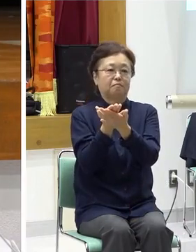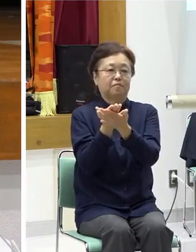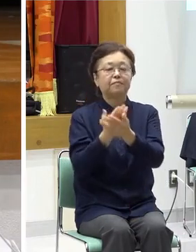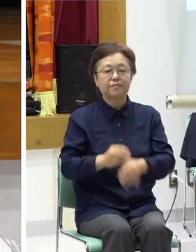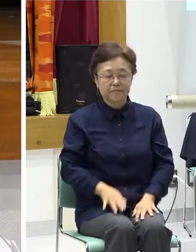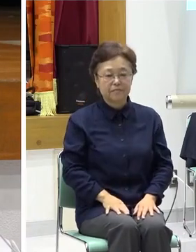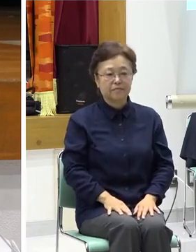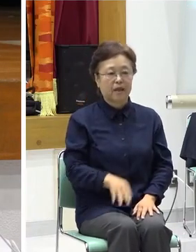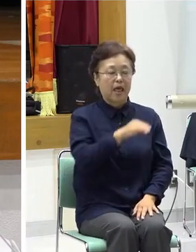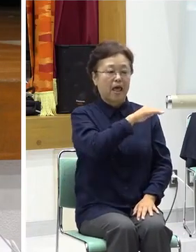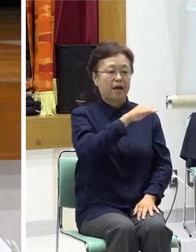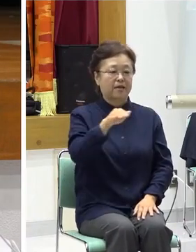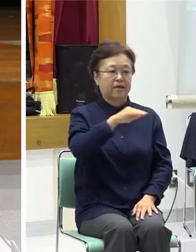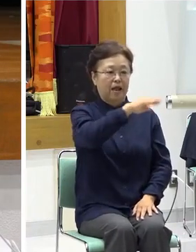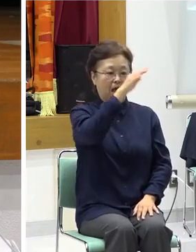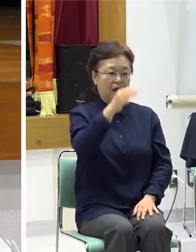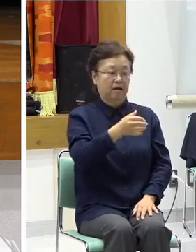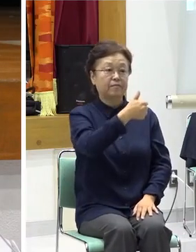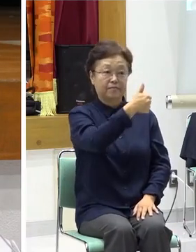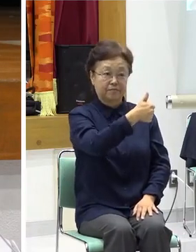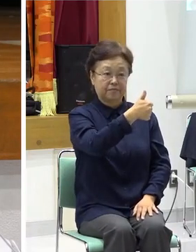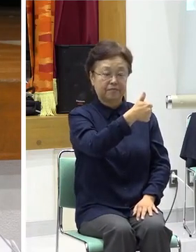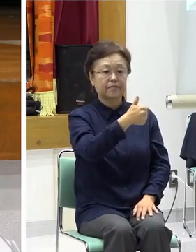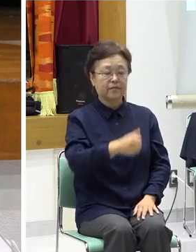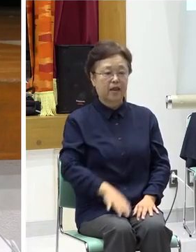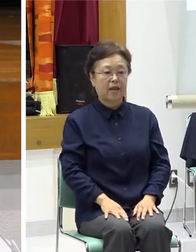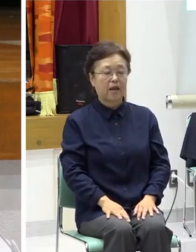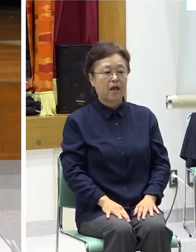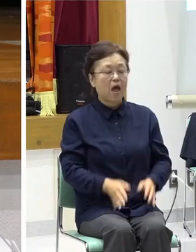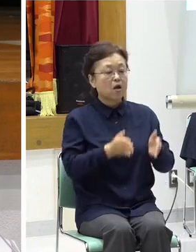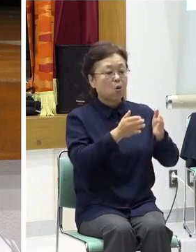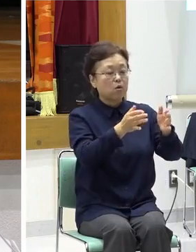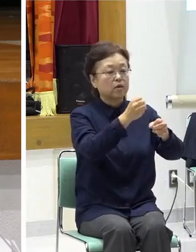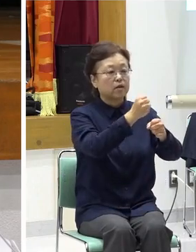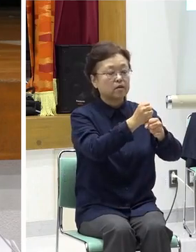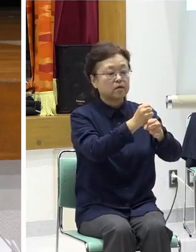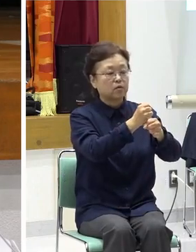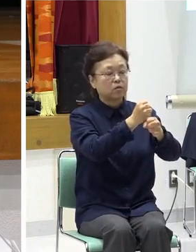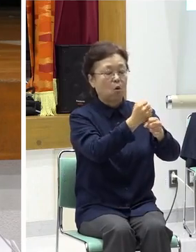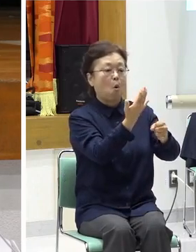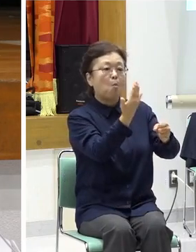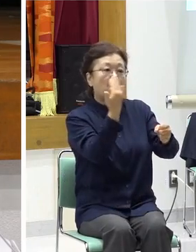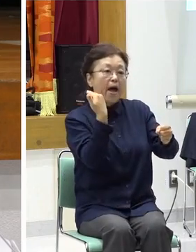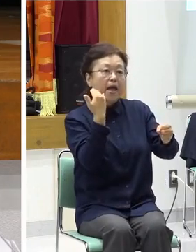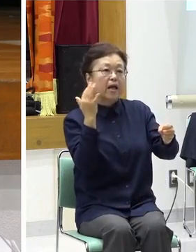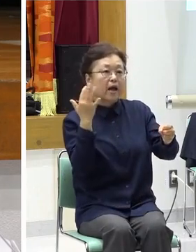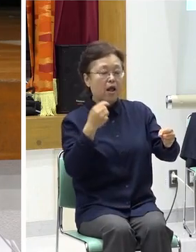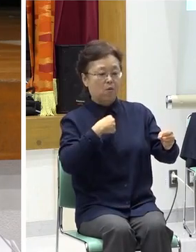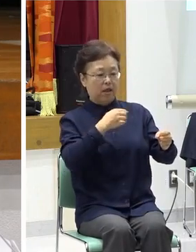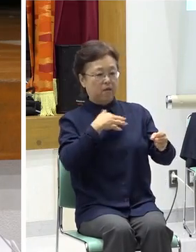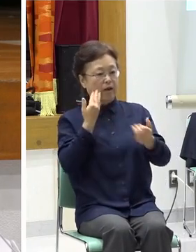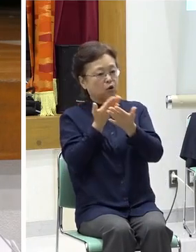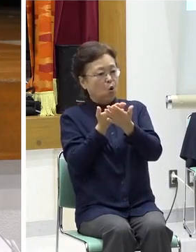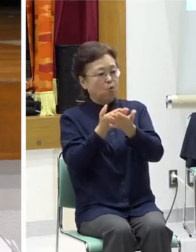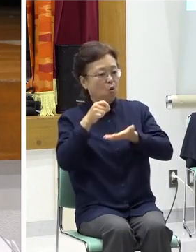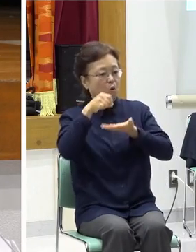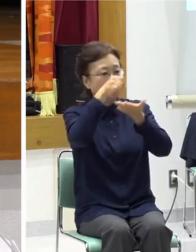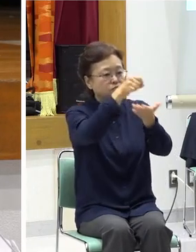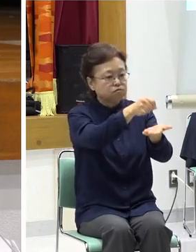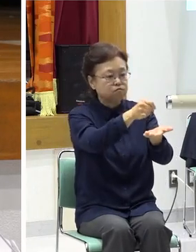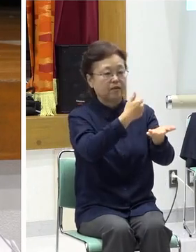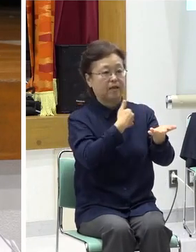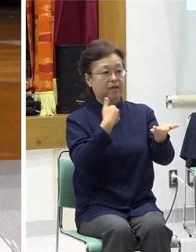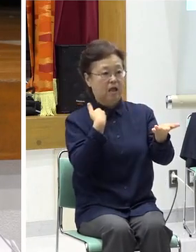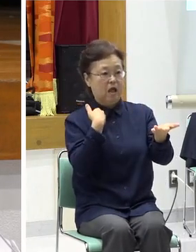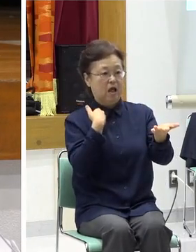い、工事前から私たちの要望を伝えることができたというところなんですけれども、一